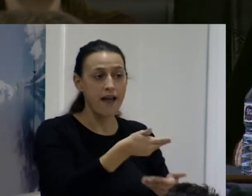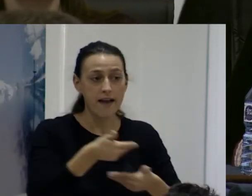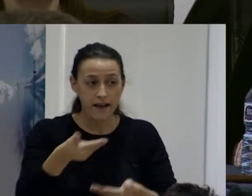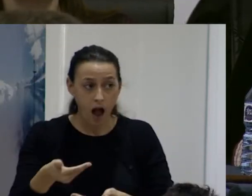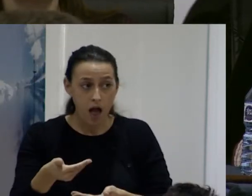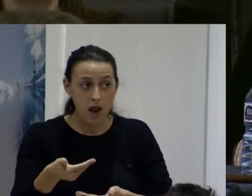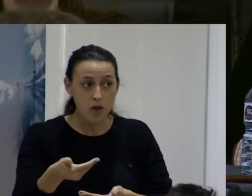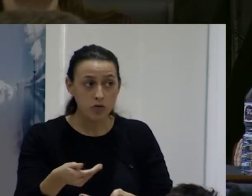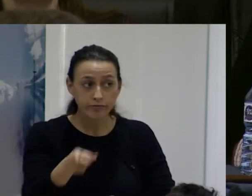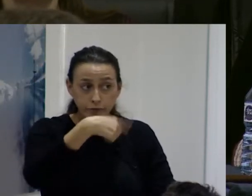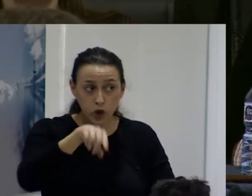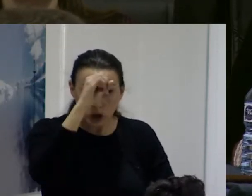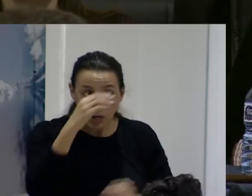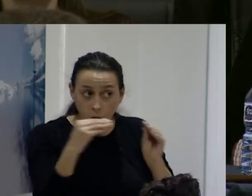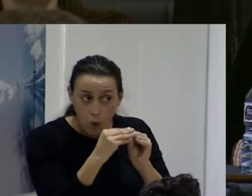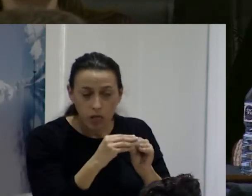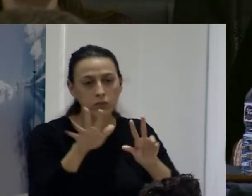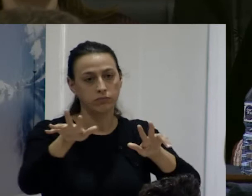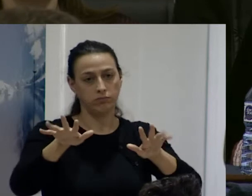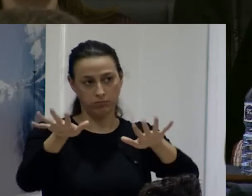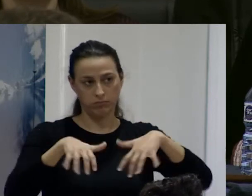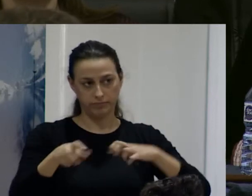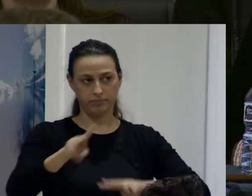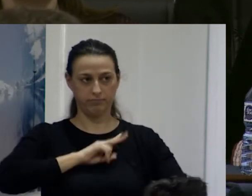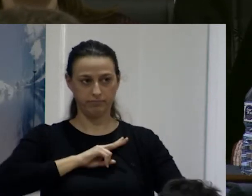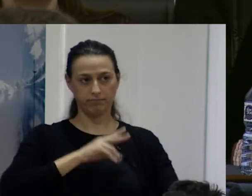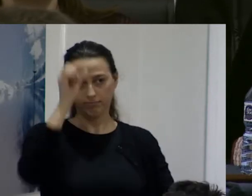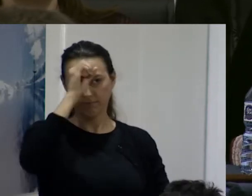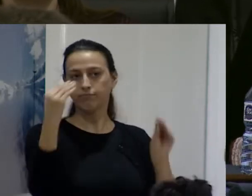causa? Sí. Sí, ho atorguem.